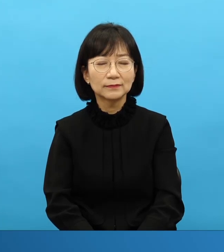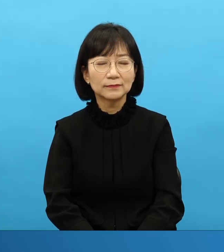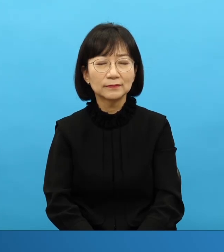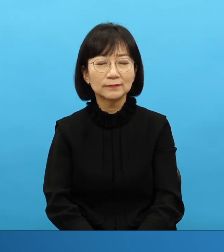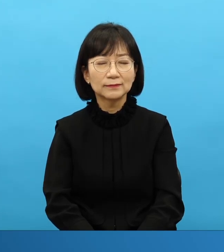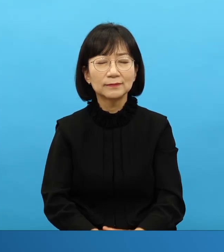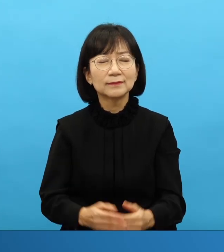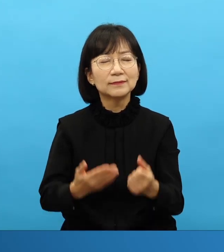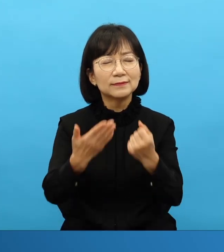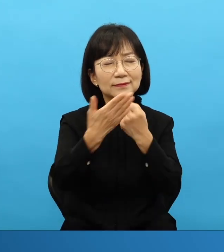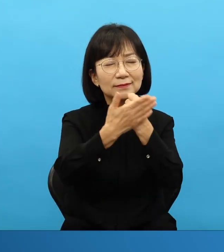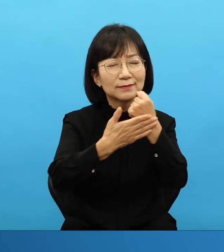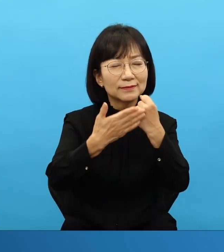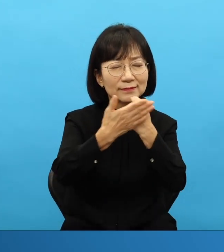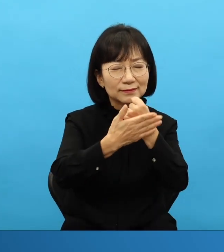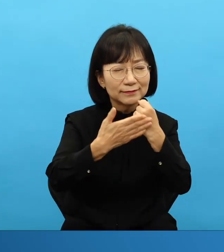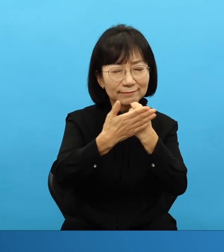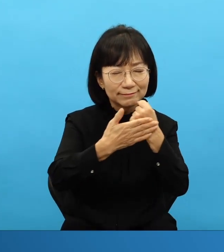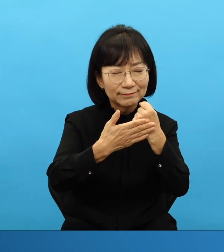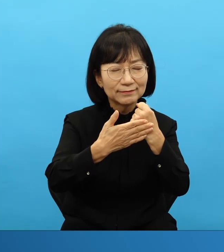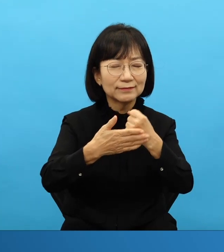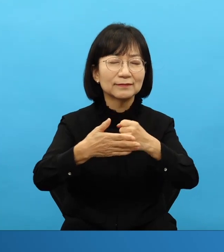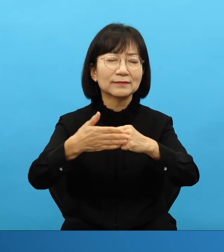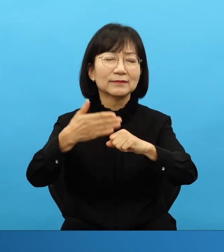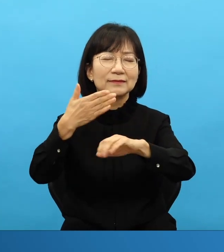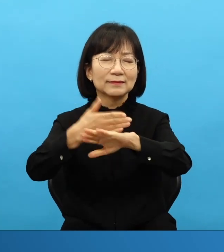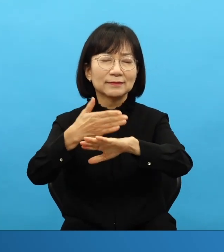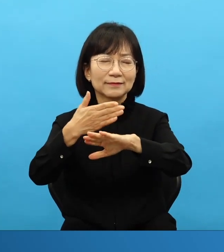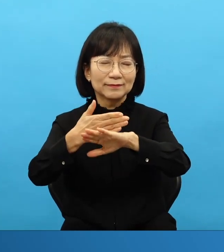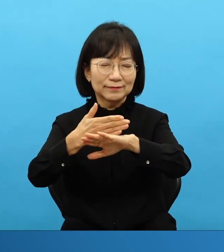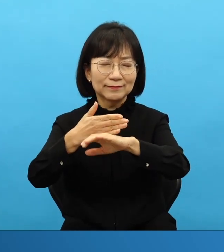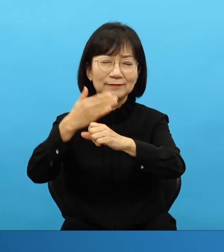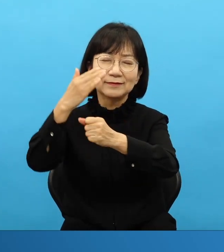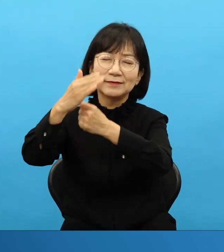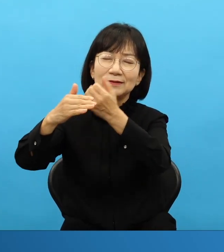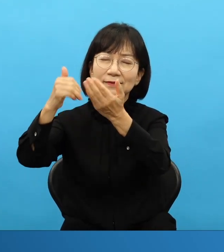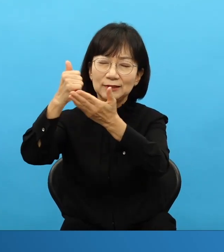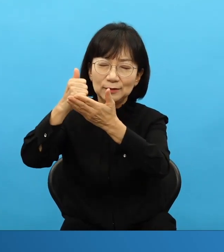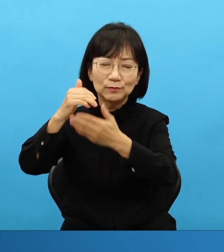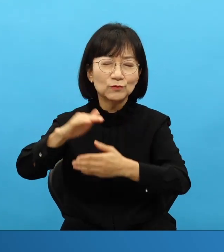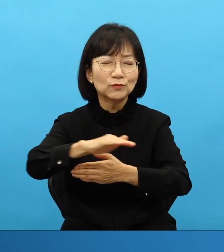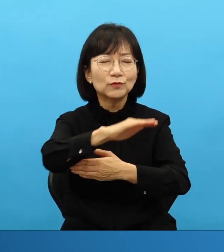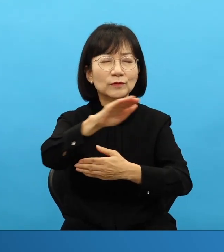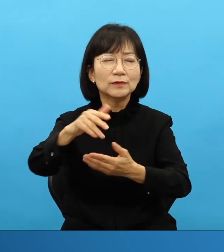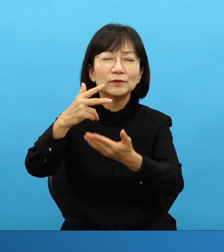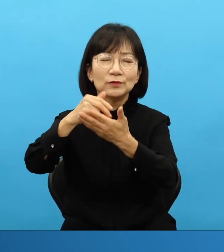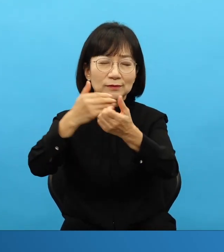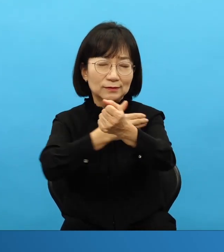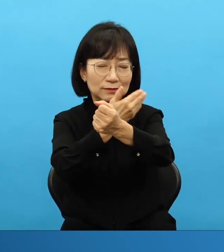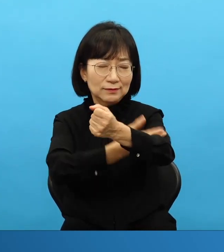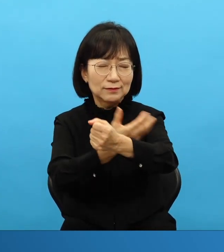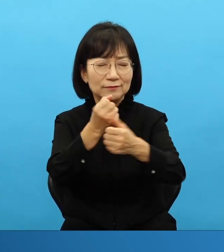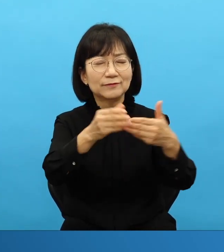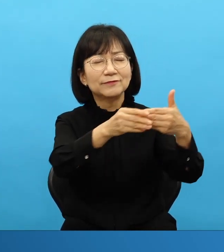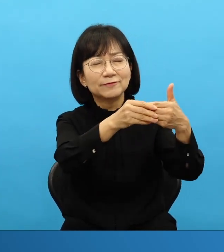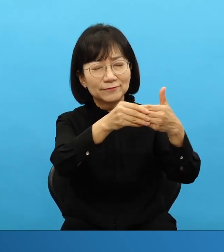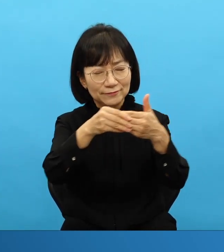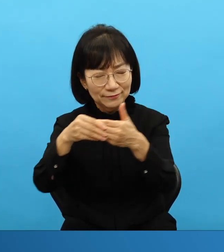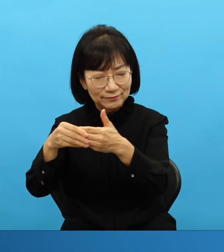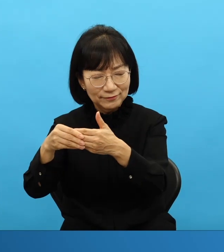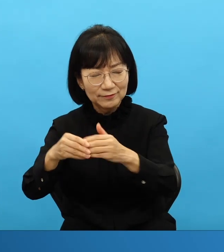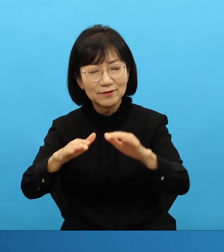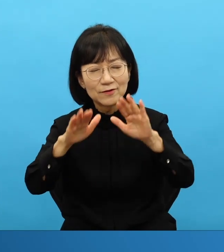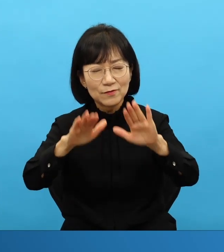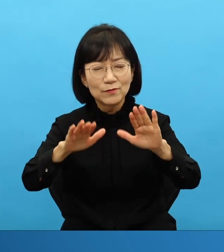은혜롭고 감사하신 하나님, 우리를 주님의 능력으로 인도하시고 오늘 또 주일을 맞아 예배할 수 있는